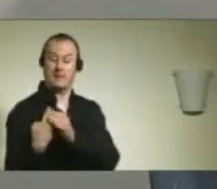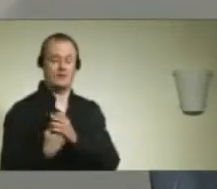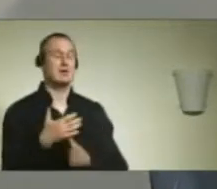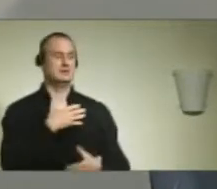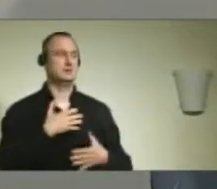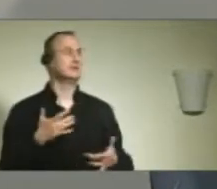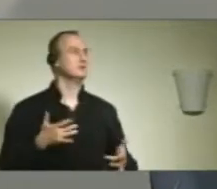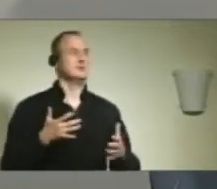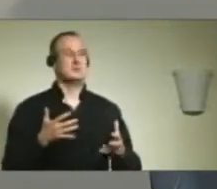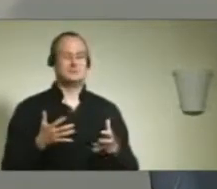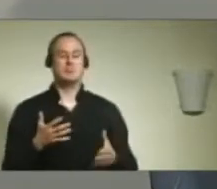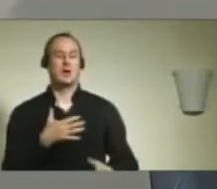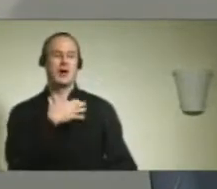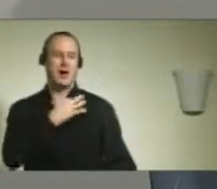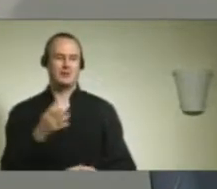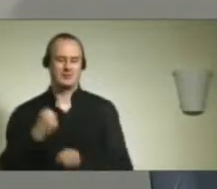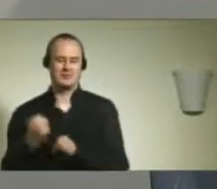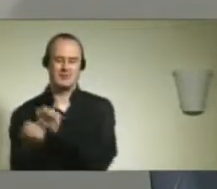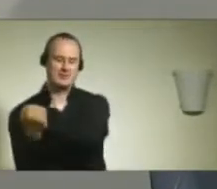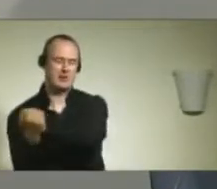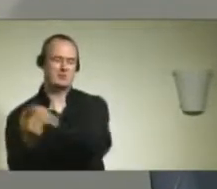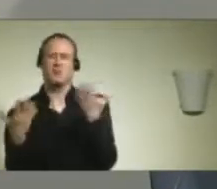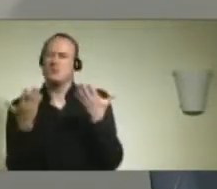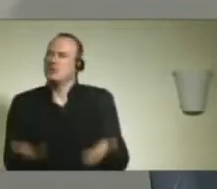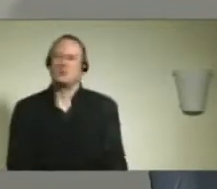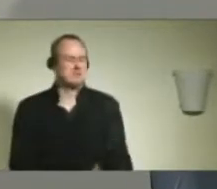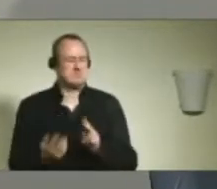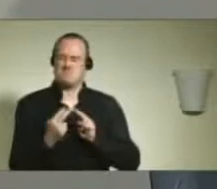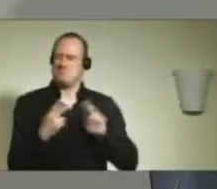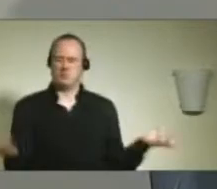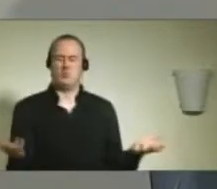pour l'instant, je n'en connais pas, mais je crois qu'il devrait y en avoir.